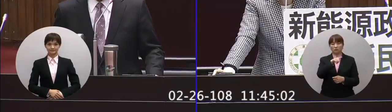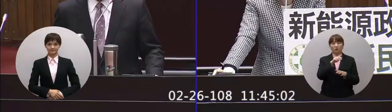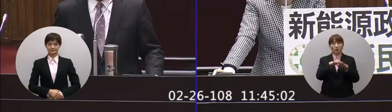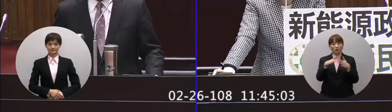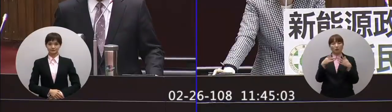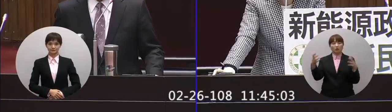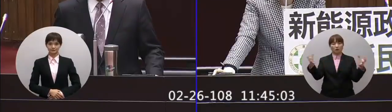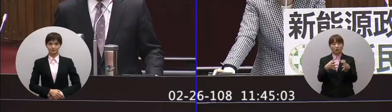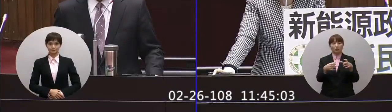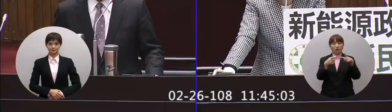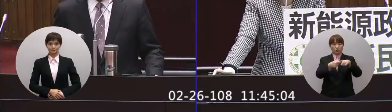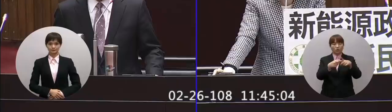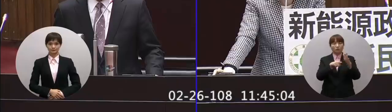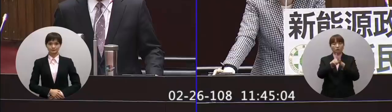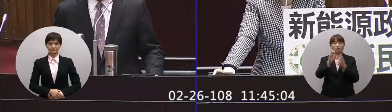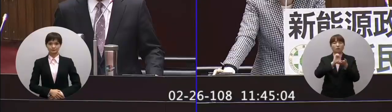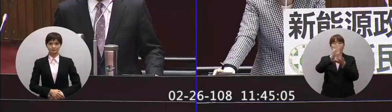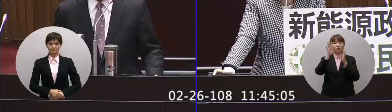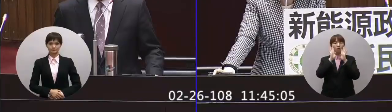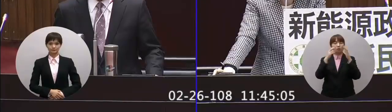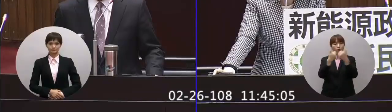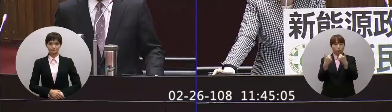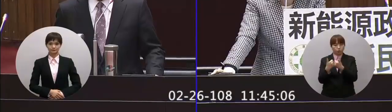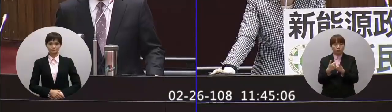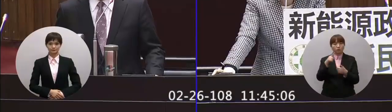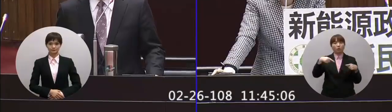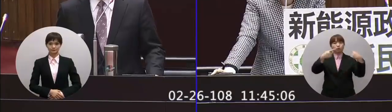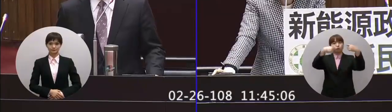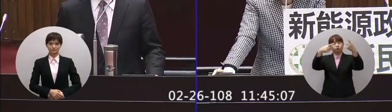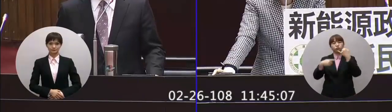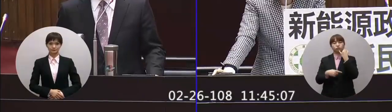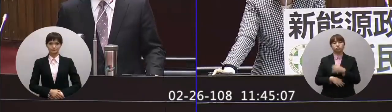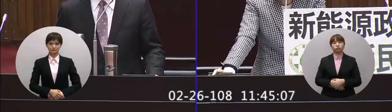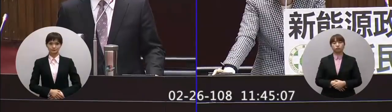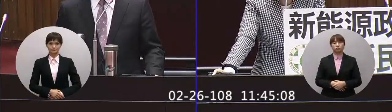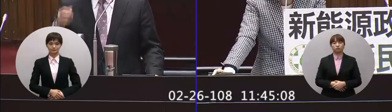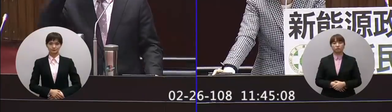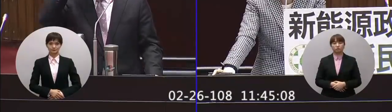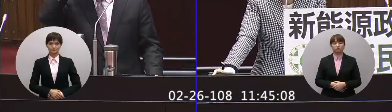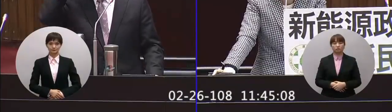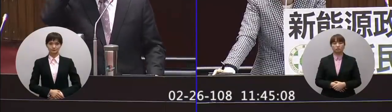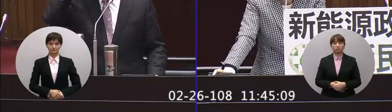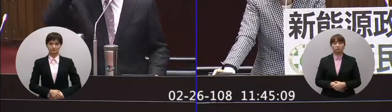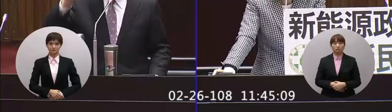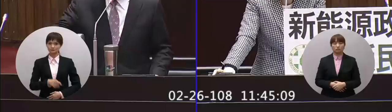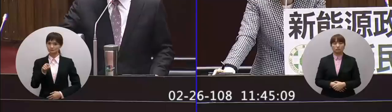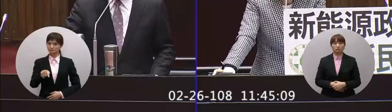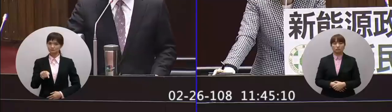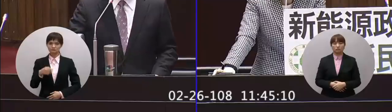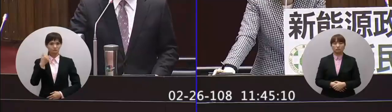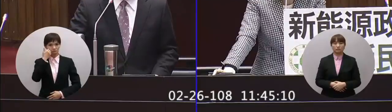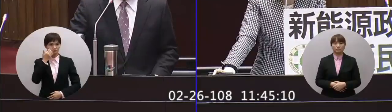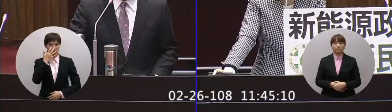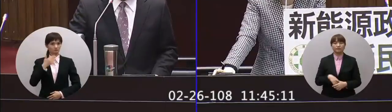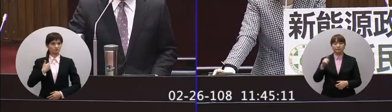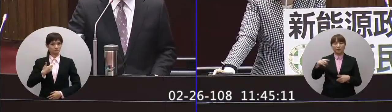们有一个公开的直播的一个会议，大家就来辩一辩嘛，可以吗？ 我不晓得这是谁，那